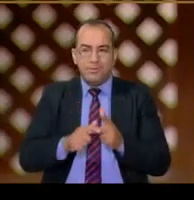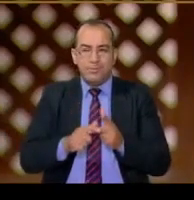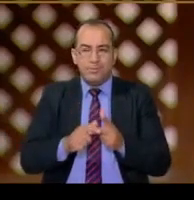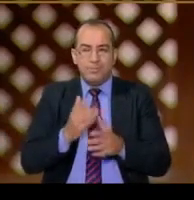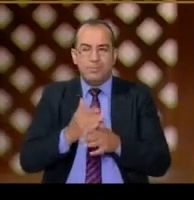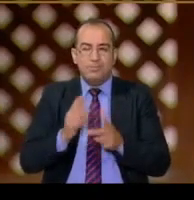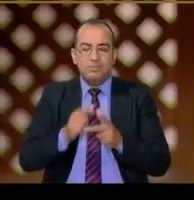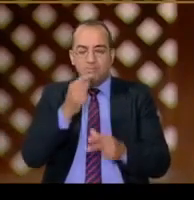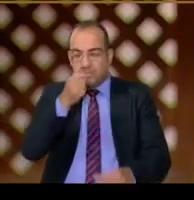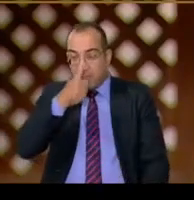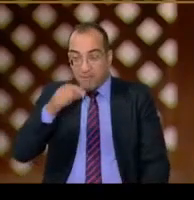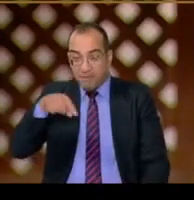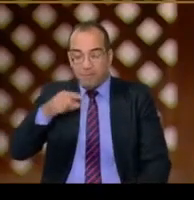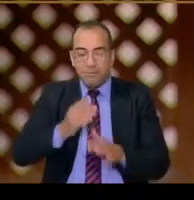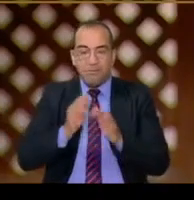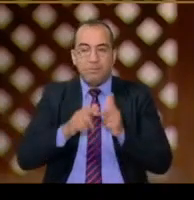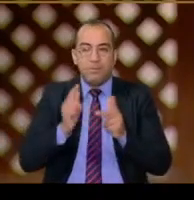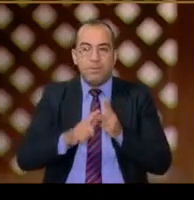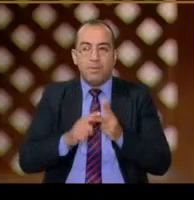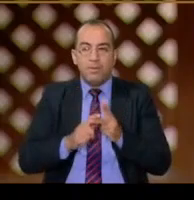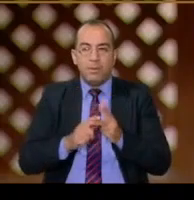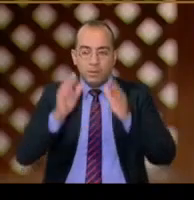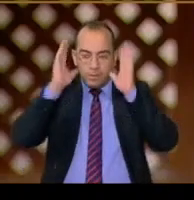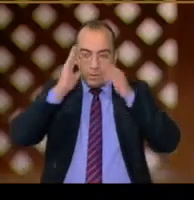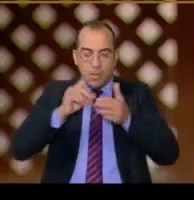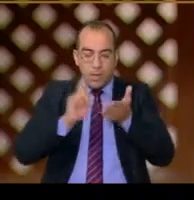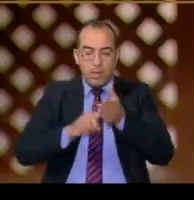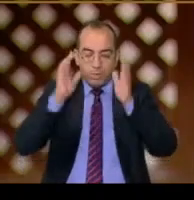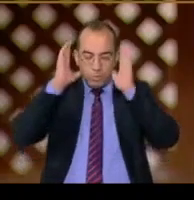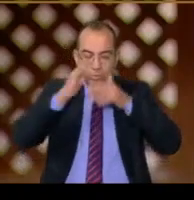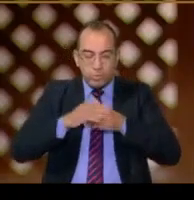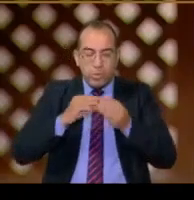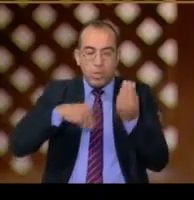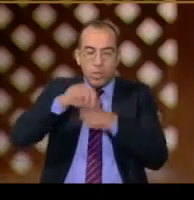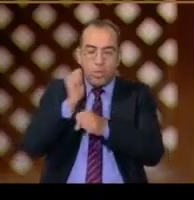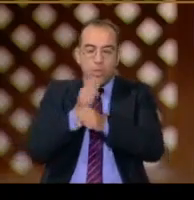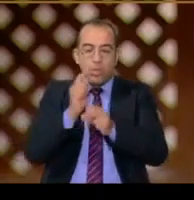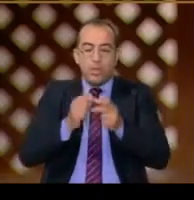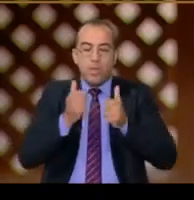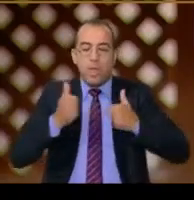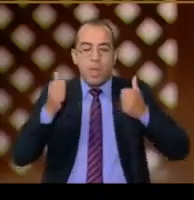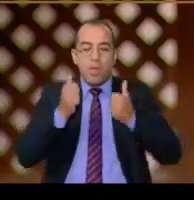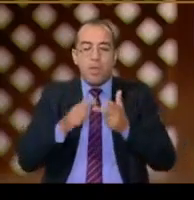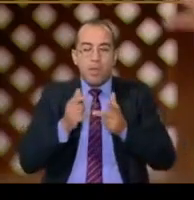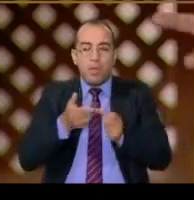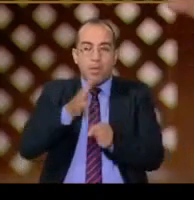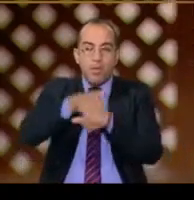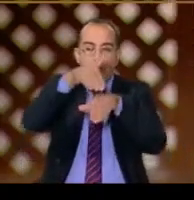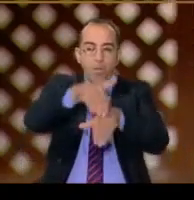لا لله قل ان صلاتي ونسكي ومحيا